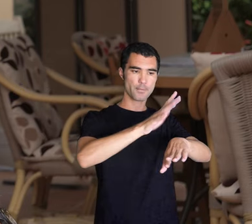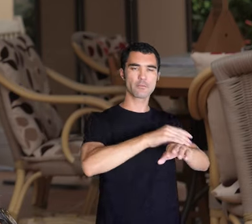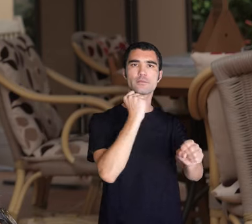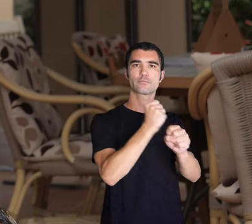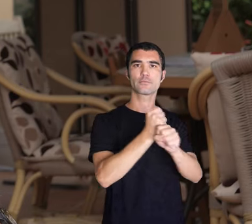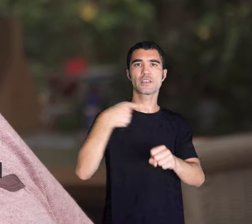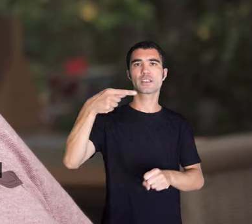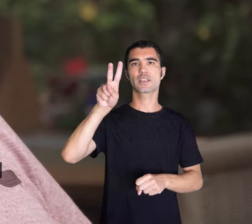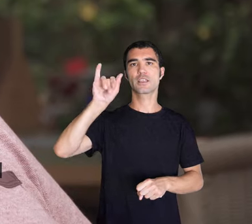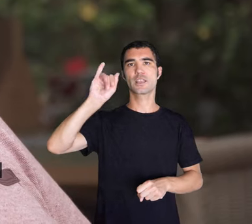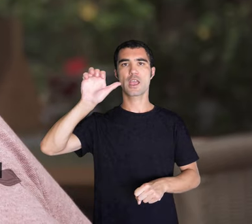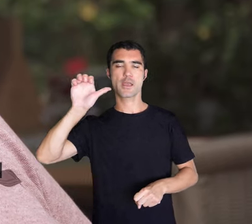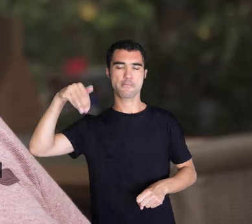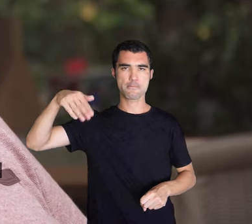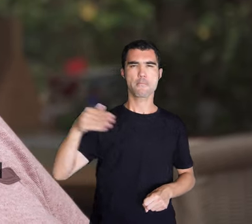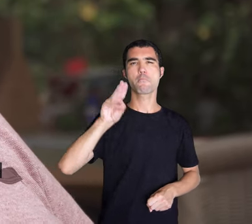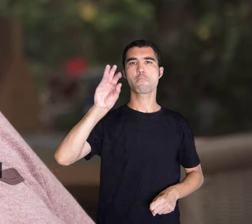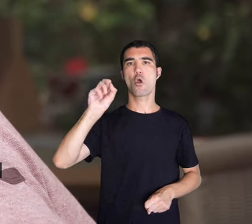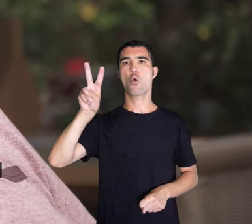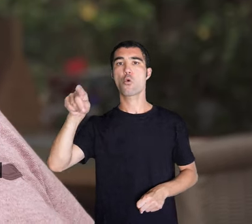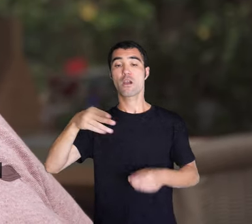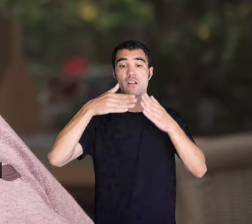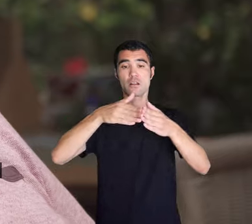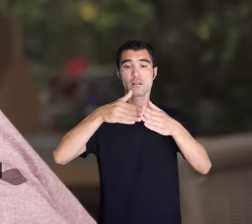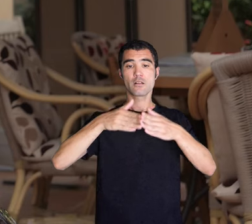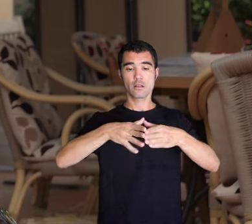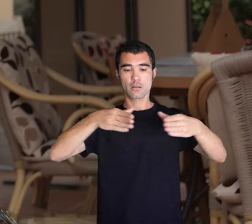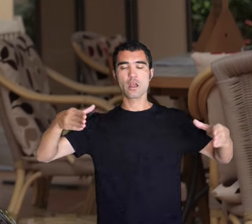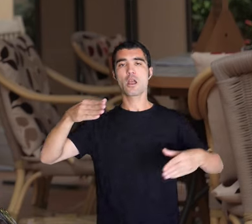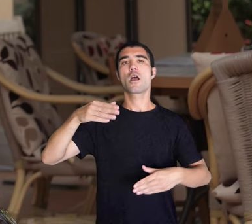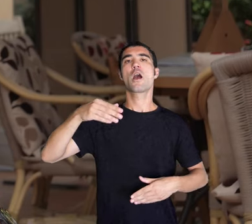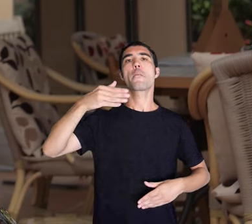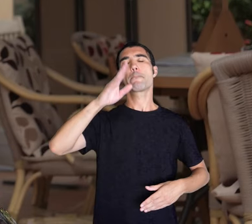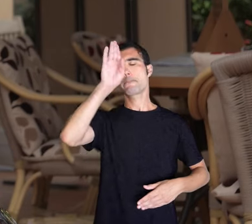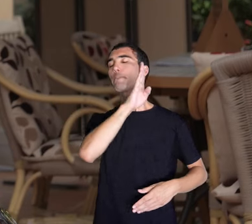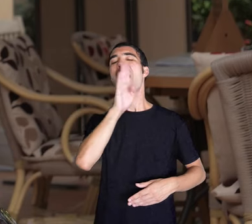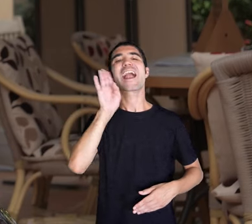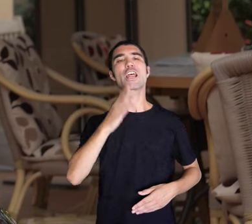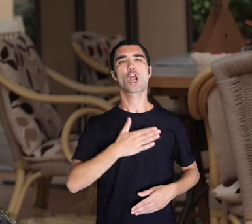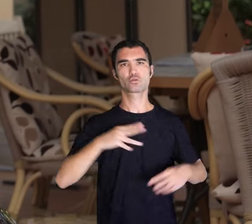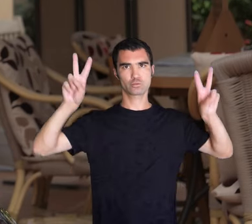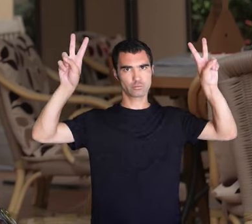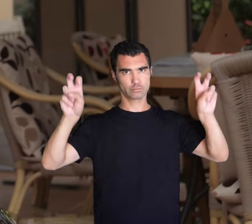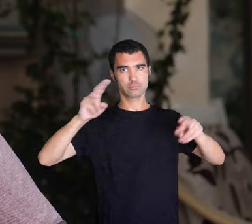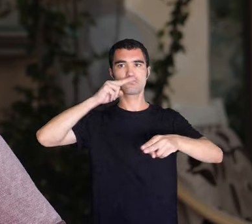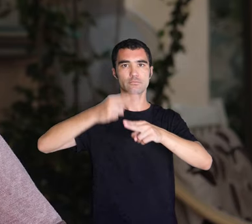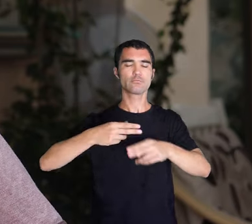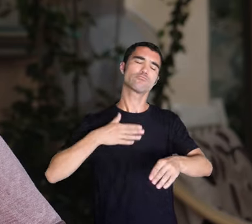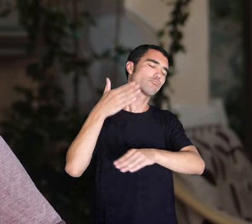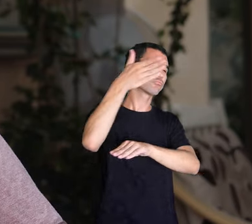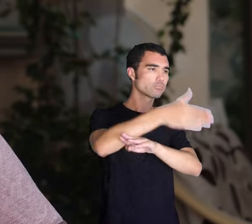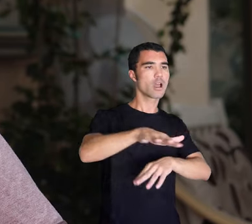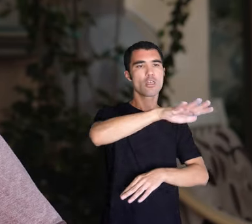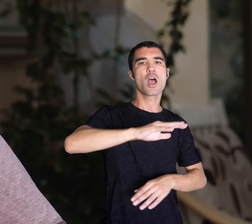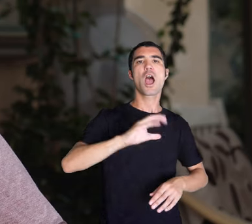Palma, amb en Guillem Pol, a fer excursions amb un lluc que li donen el Mare Nostrum. Vaig venir cap a sobre per manar la Calobra.